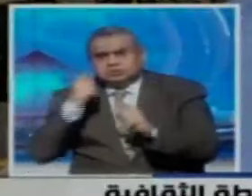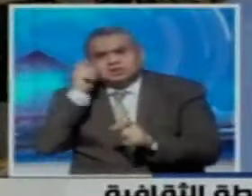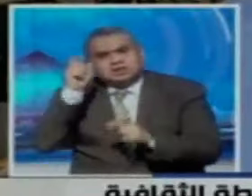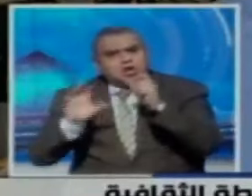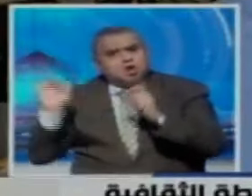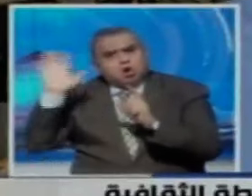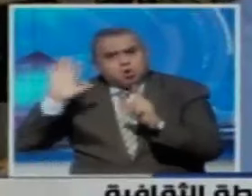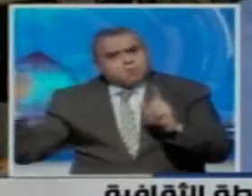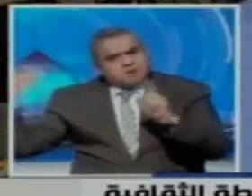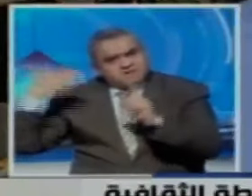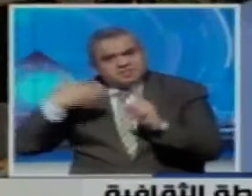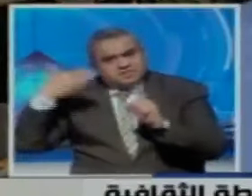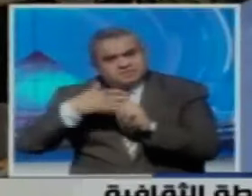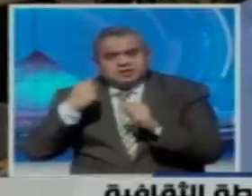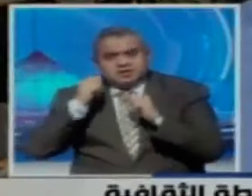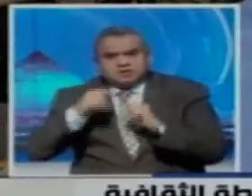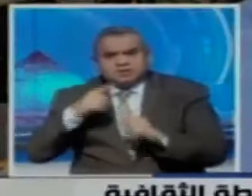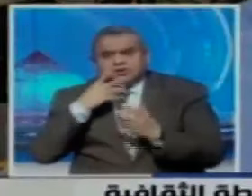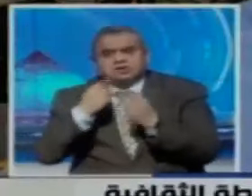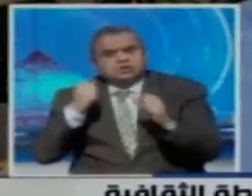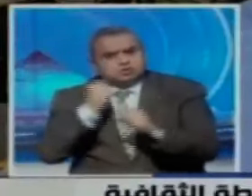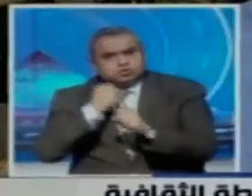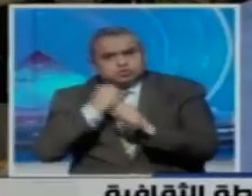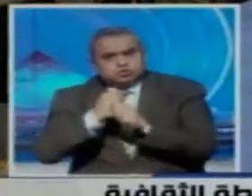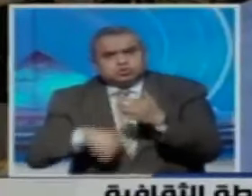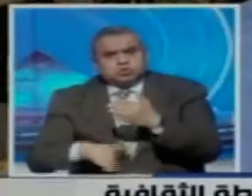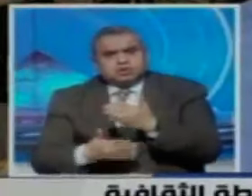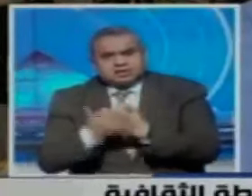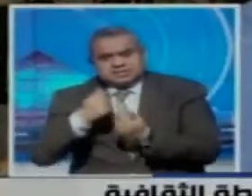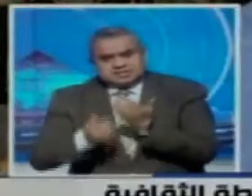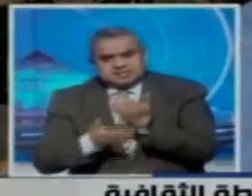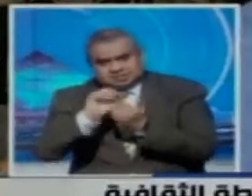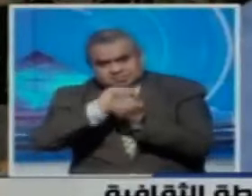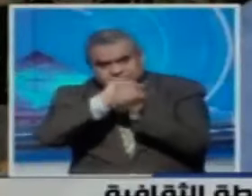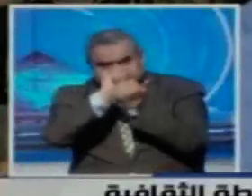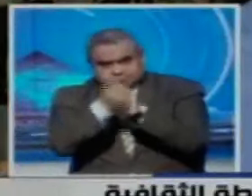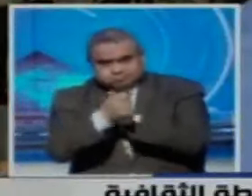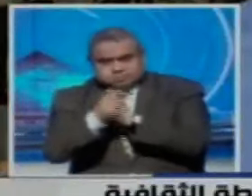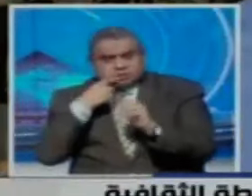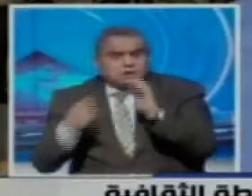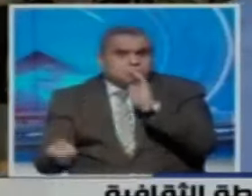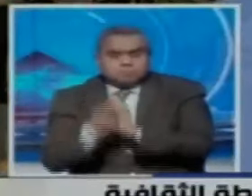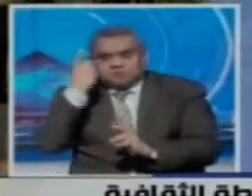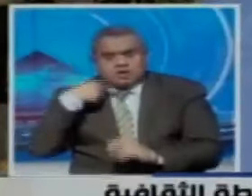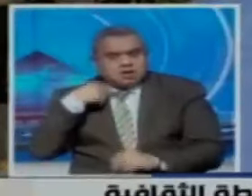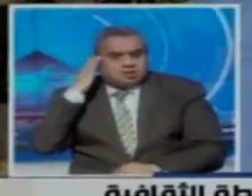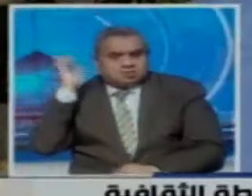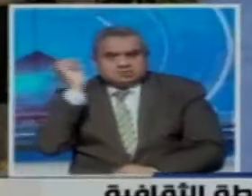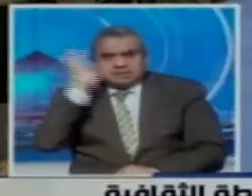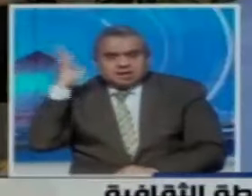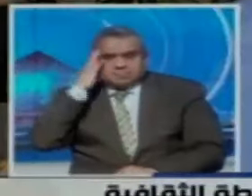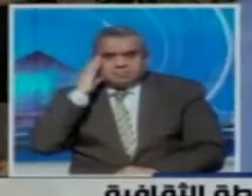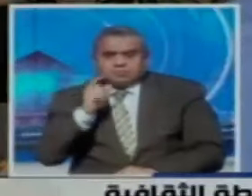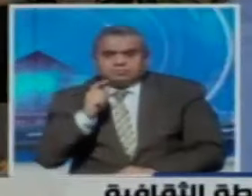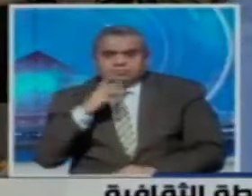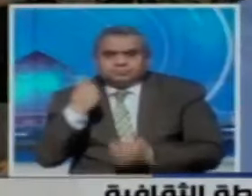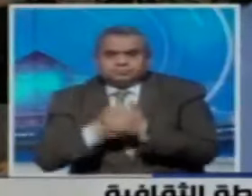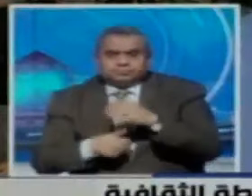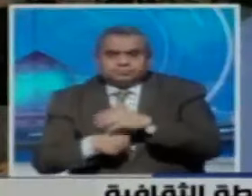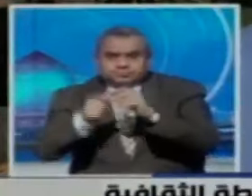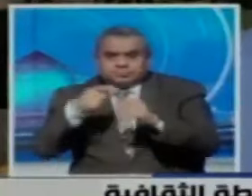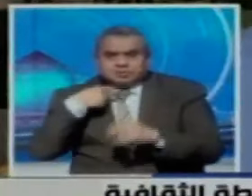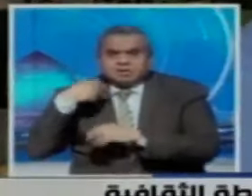كلها موجوده. لا، في رواج كبير قوي حصل الفتره دي، حاجه ما كناش نتصورها ونتخيلها بصراحه. عايز اتكلم على مدينه